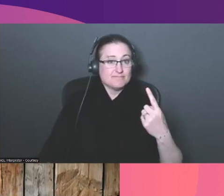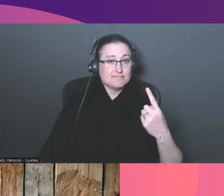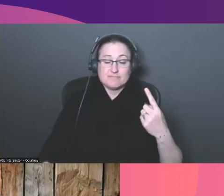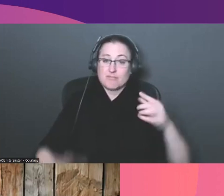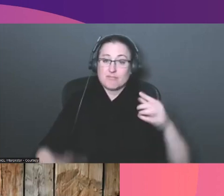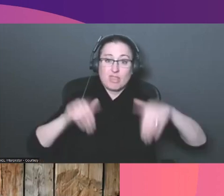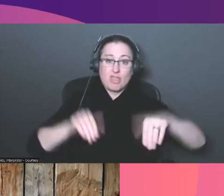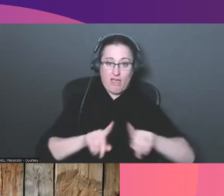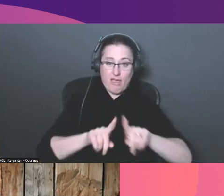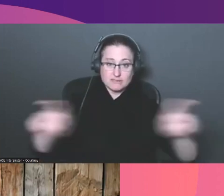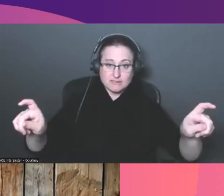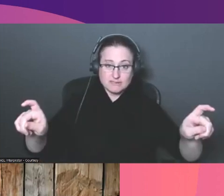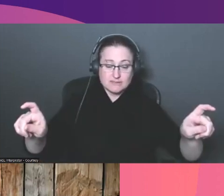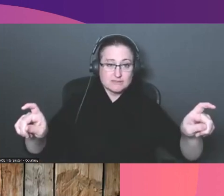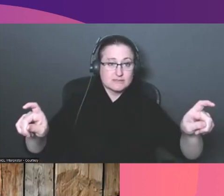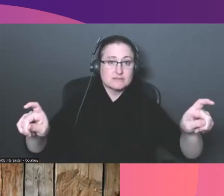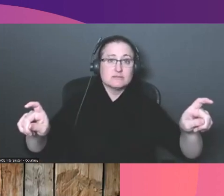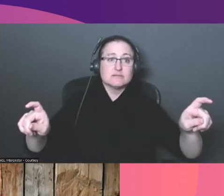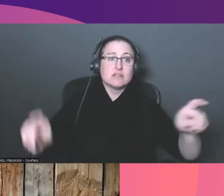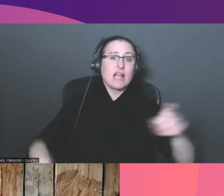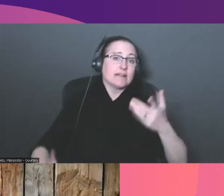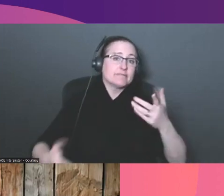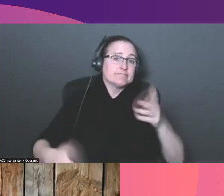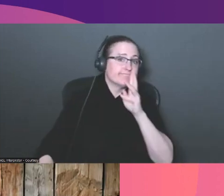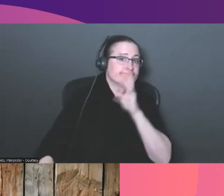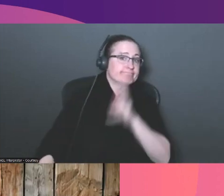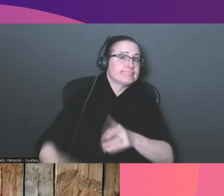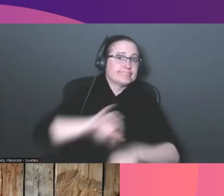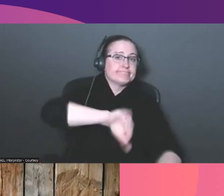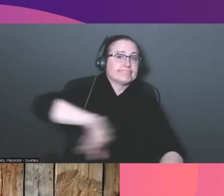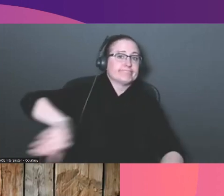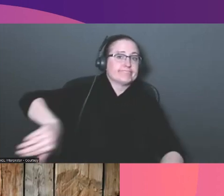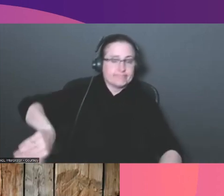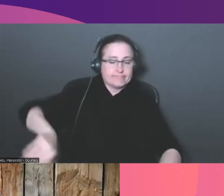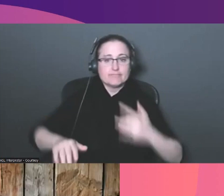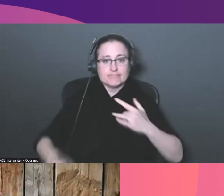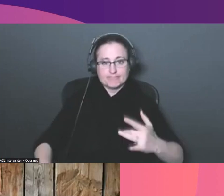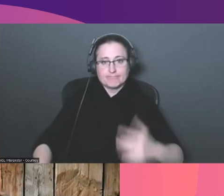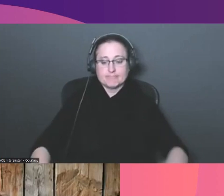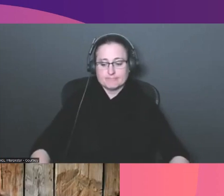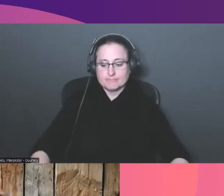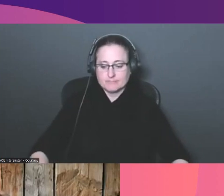est souvent ignorée. On ne pose pas la question bien souvent.